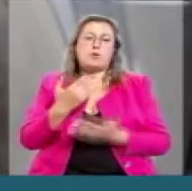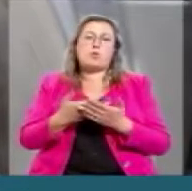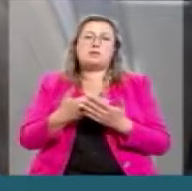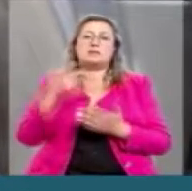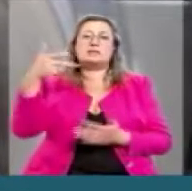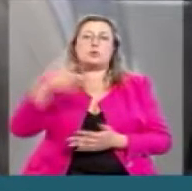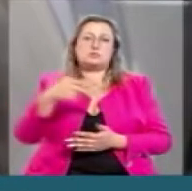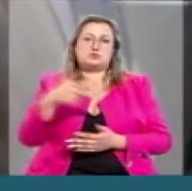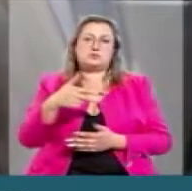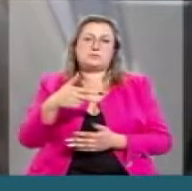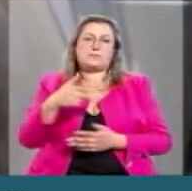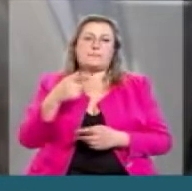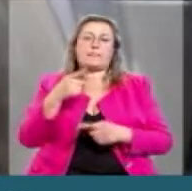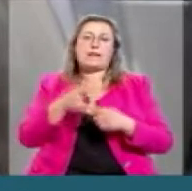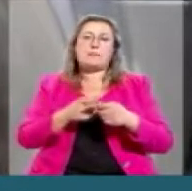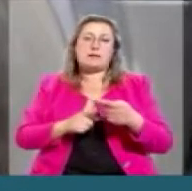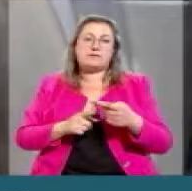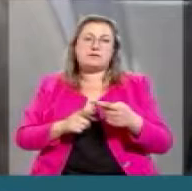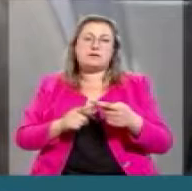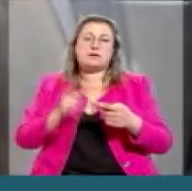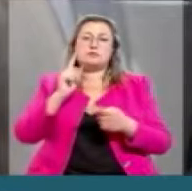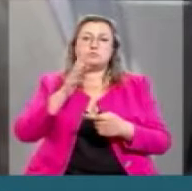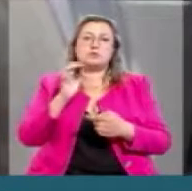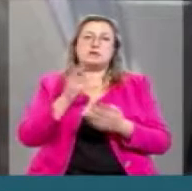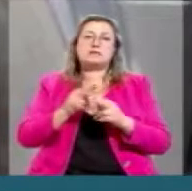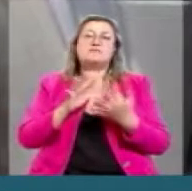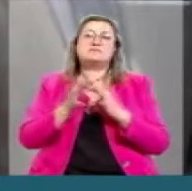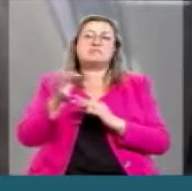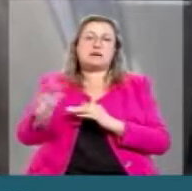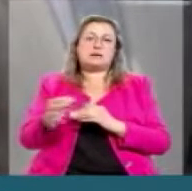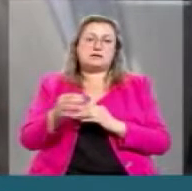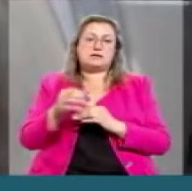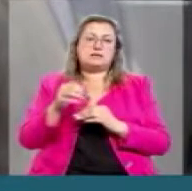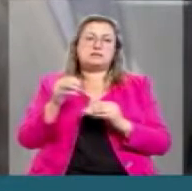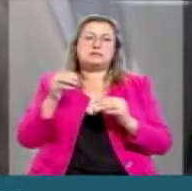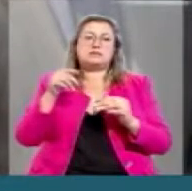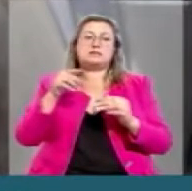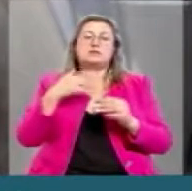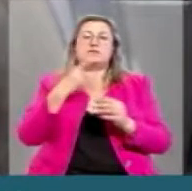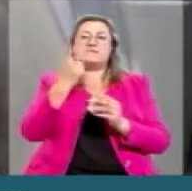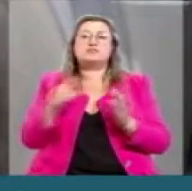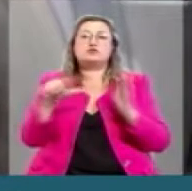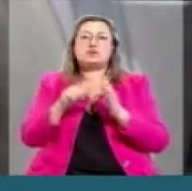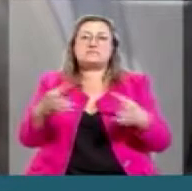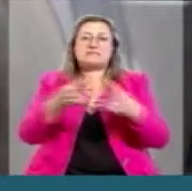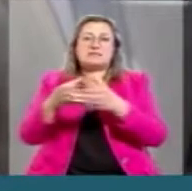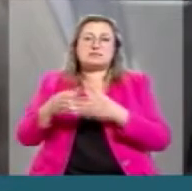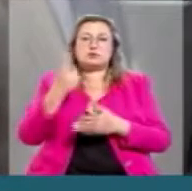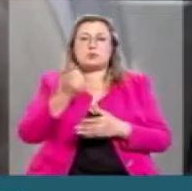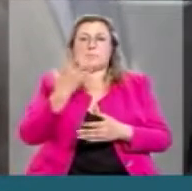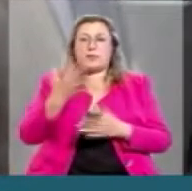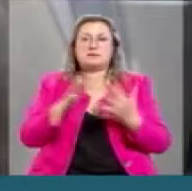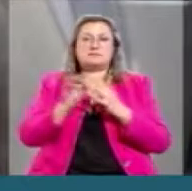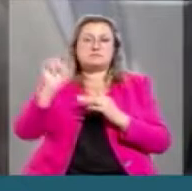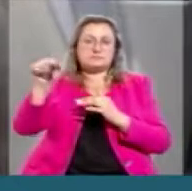порядка 3000, половина, 1500 занимается сельской местностью. 206 секций у нас есть, 105 из них в